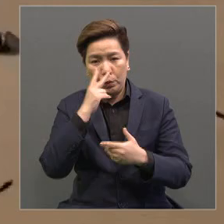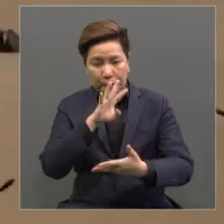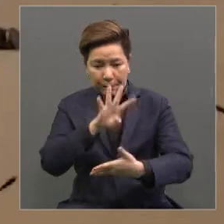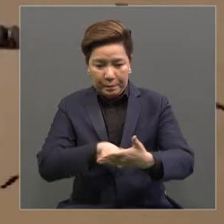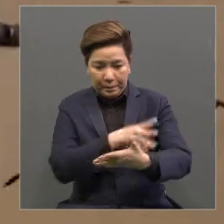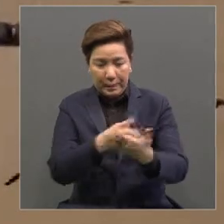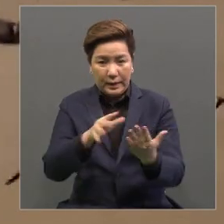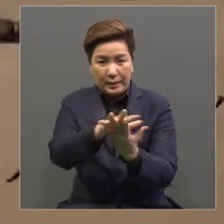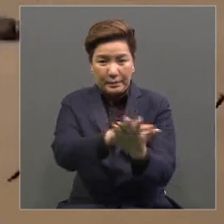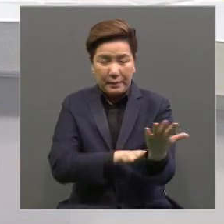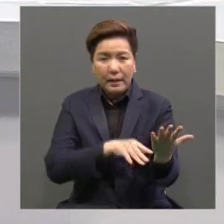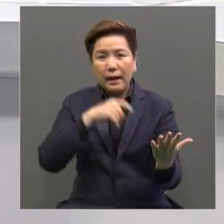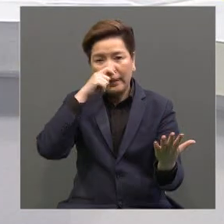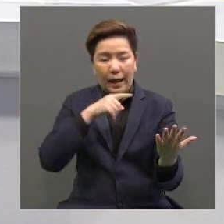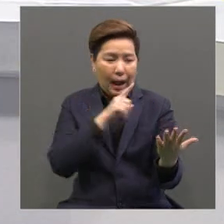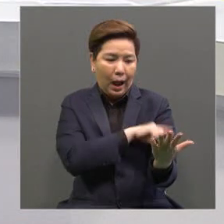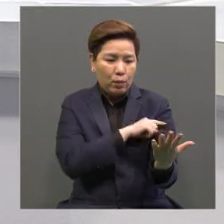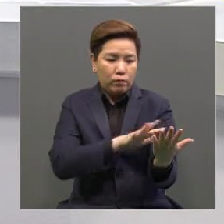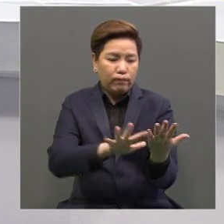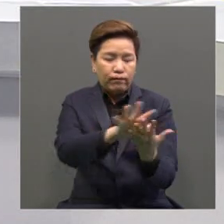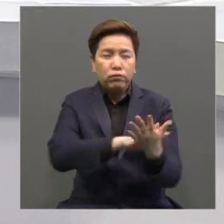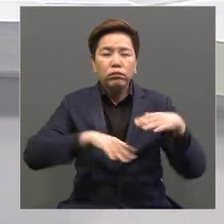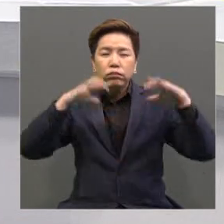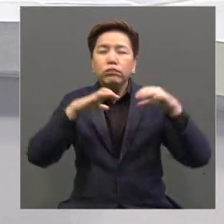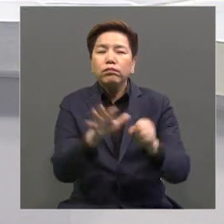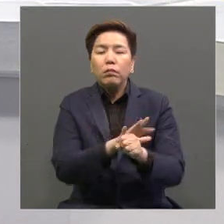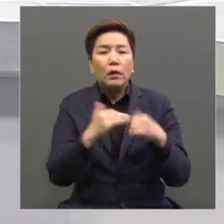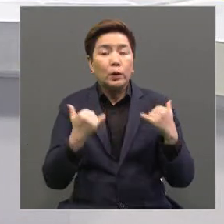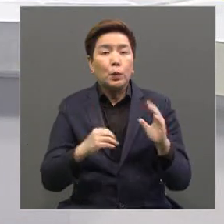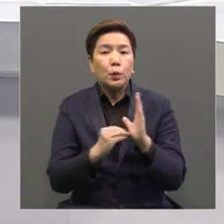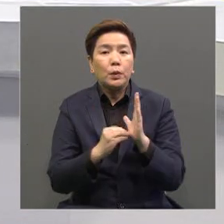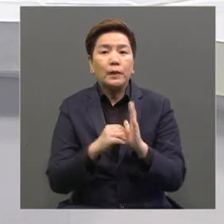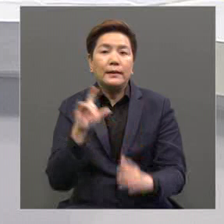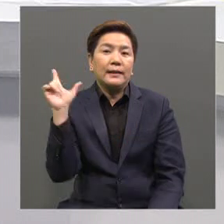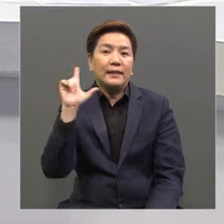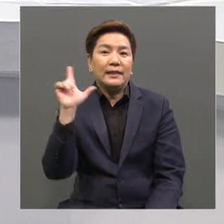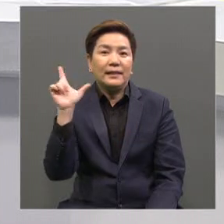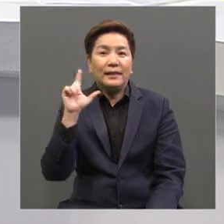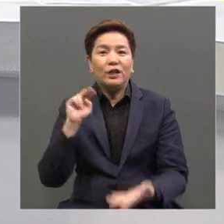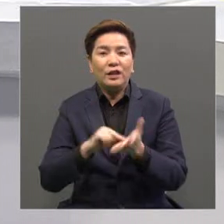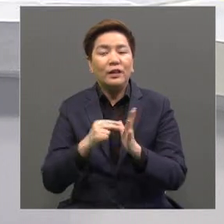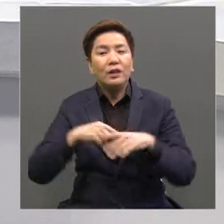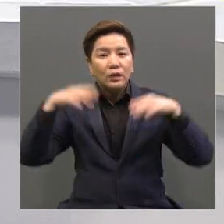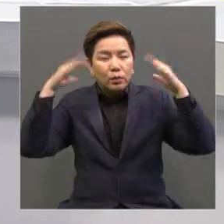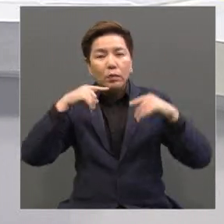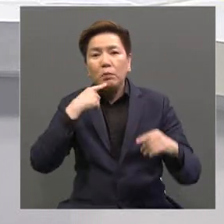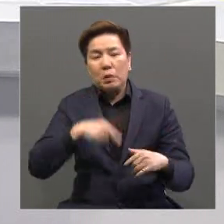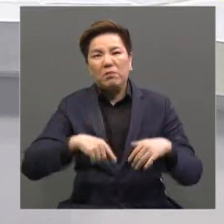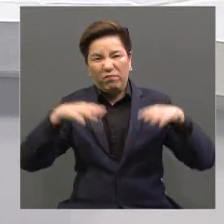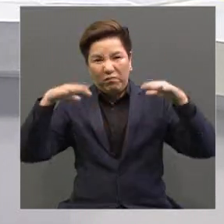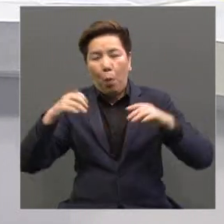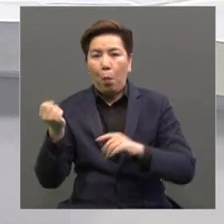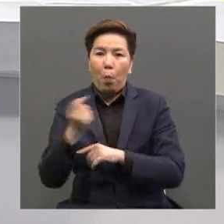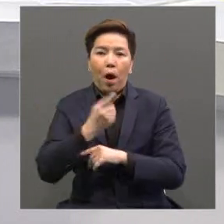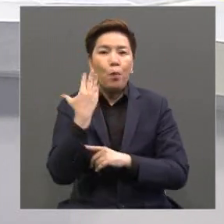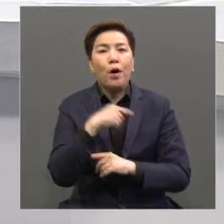แผนที่เนี่ยของกรุงเทพฯมันเป็นสีขาวคือมีฝนแต่ว่าไม่หนักแต่วันนี้กรุงเทพฯเนี่ยเป็นสีเหลืองอ่าก็คือถ้ามีฝนเนี่ยตามพยากรณ์มันจะหนัก